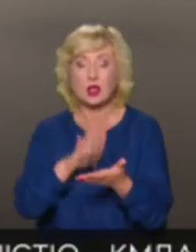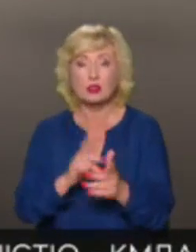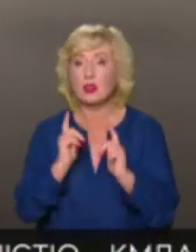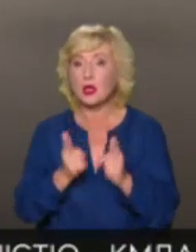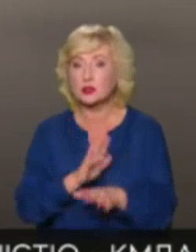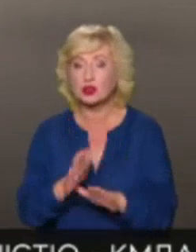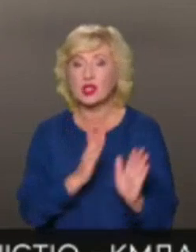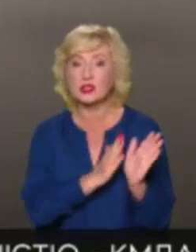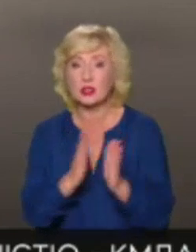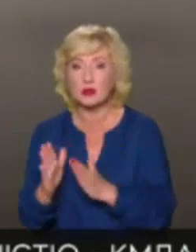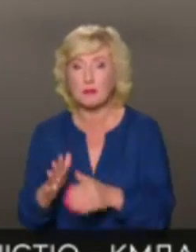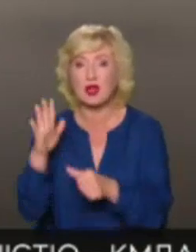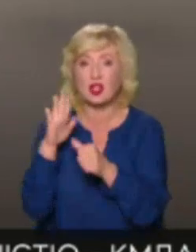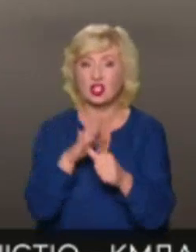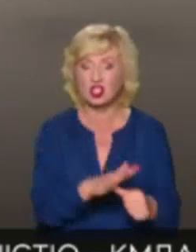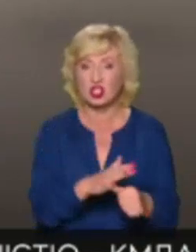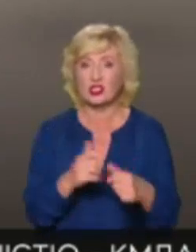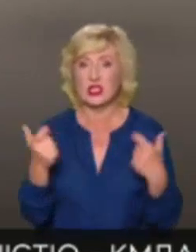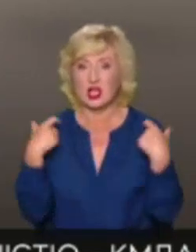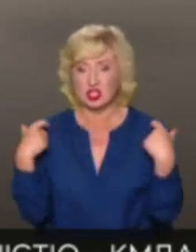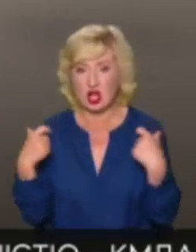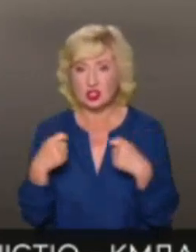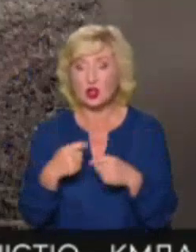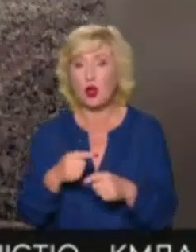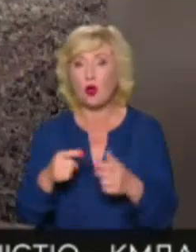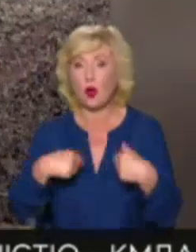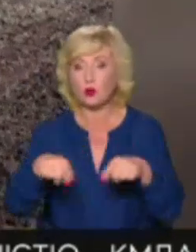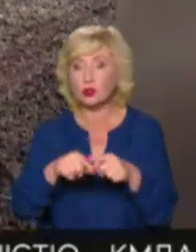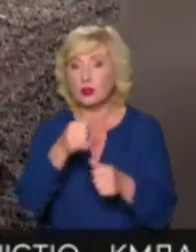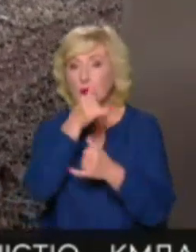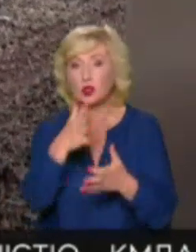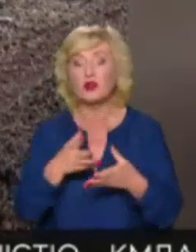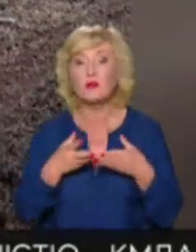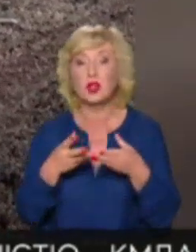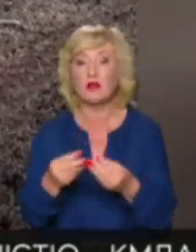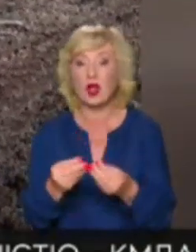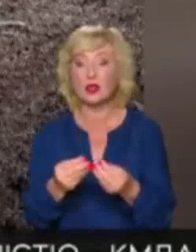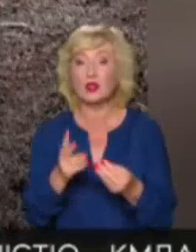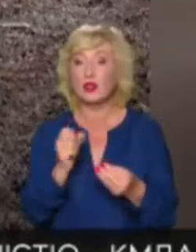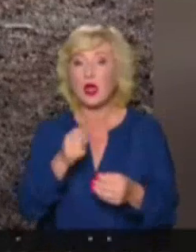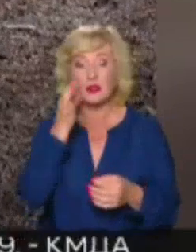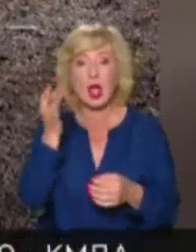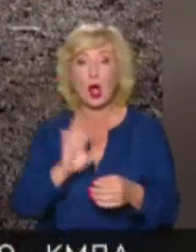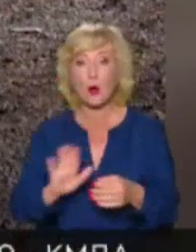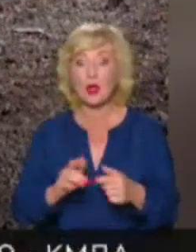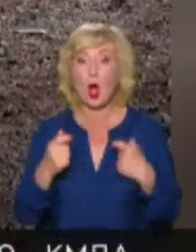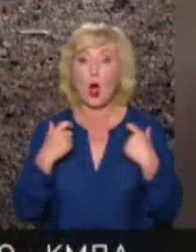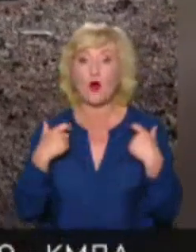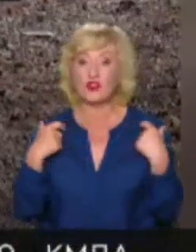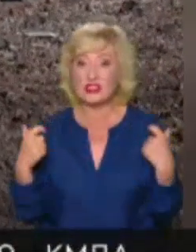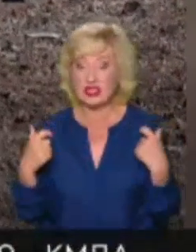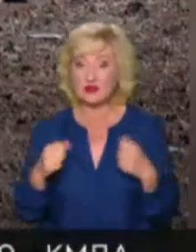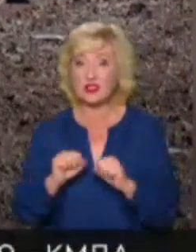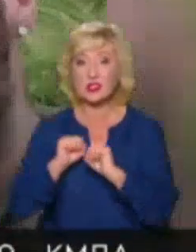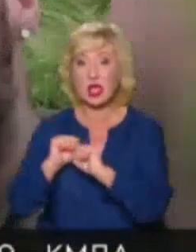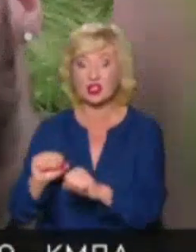із систематичним приниженням сержантського корпусу, але не може впливати на некомпетентність офіцерів та